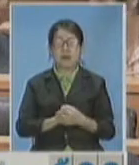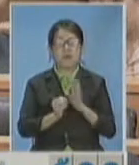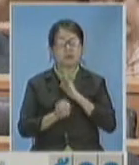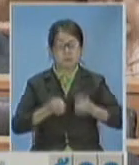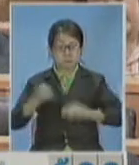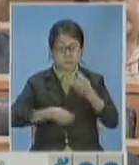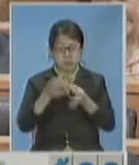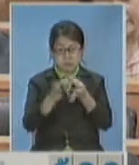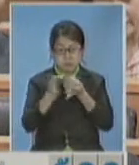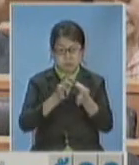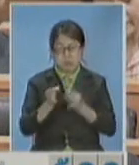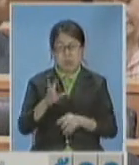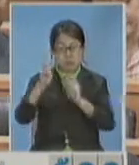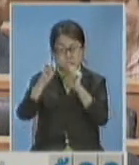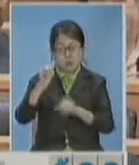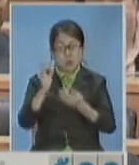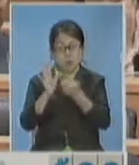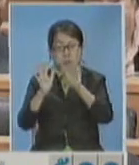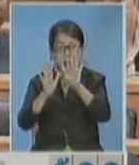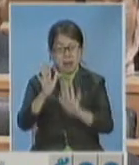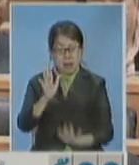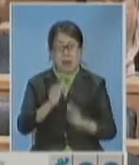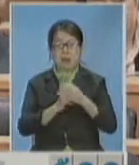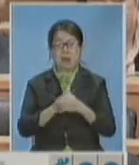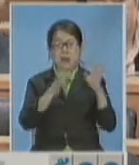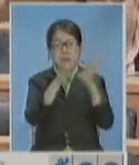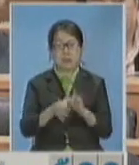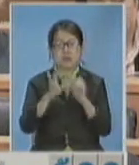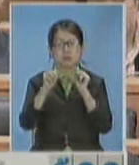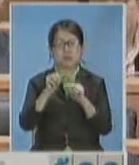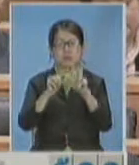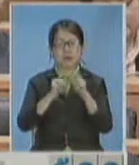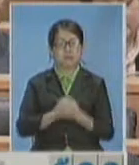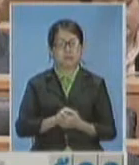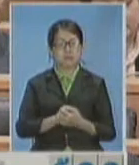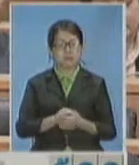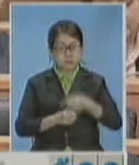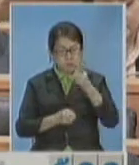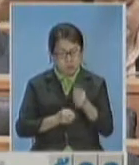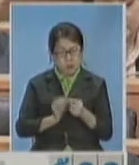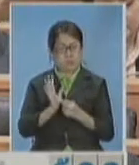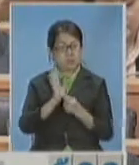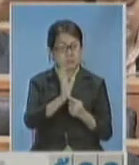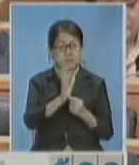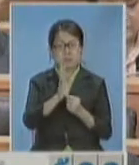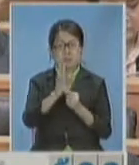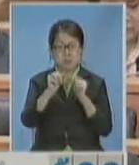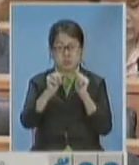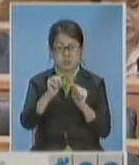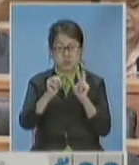ลดไปร้อยละ5ทุกมาตรามันก็มีผลต่อมาตรา3เพราะนั้นท่านต้องเสนอคำแปรยติในมาตรา3ไม่ด้ว